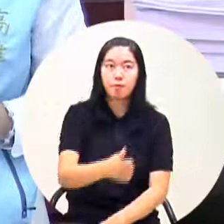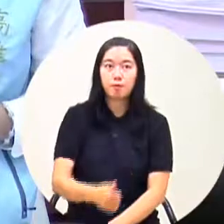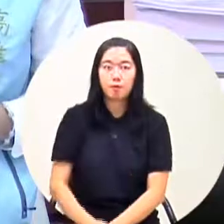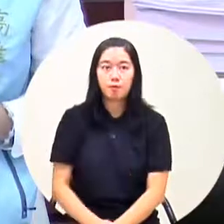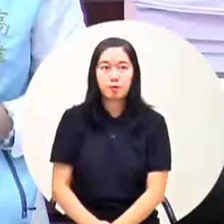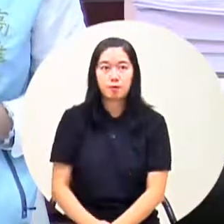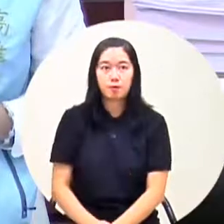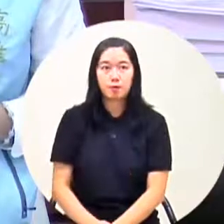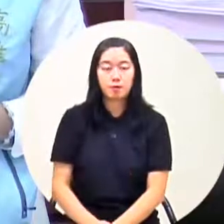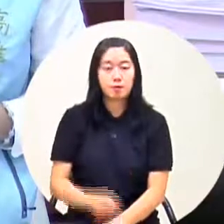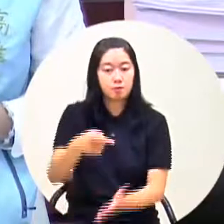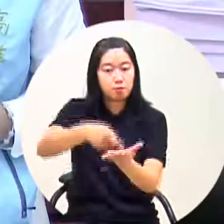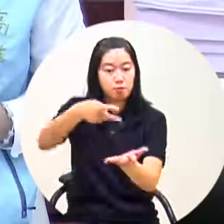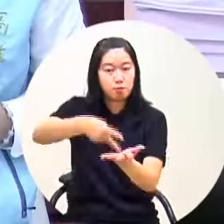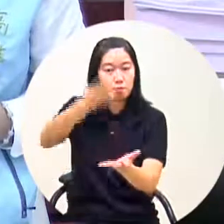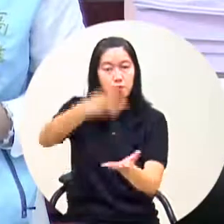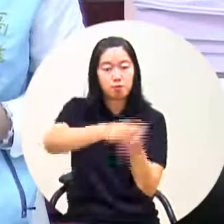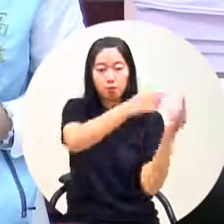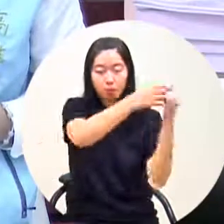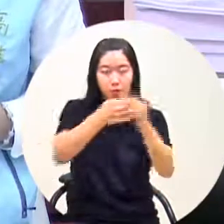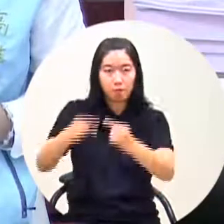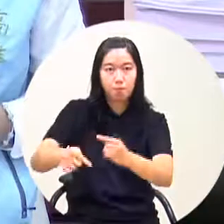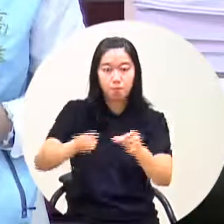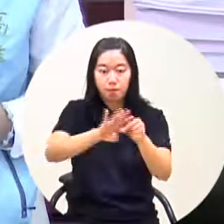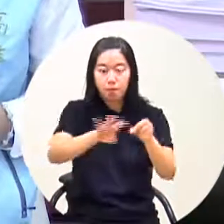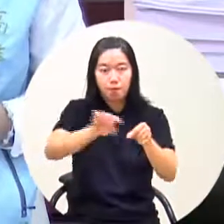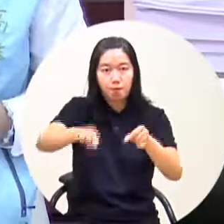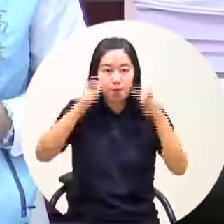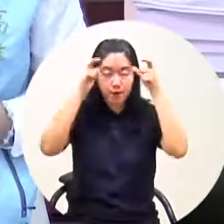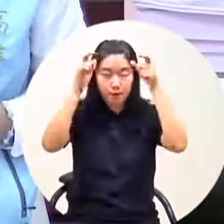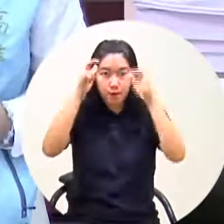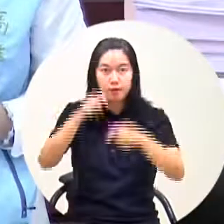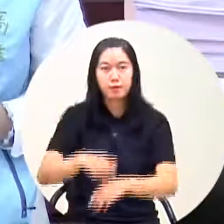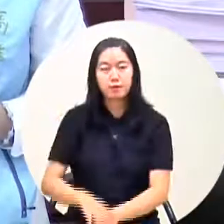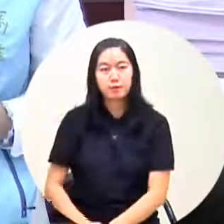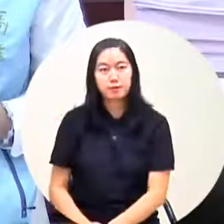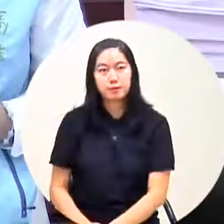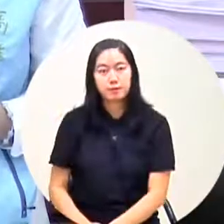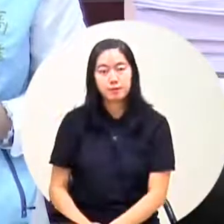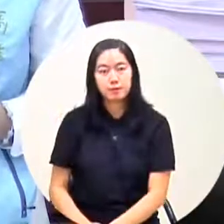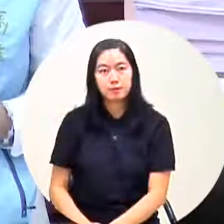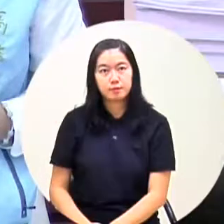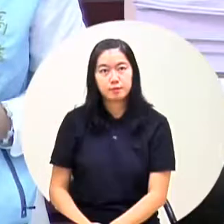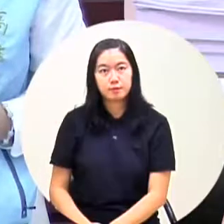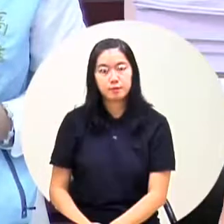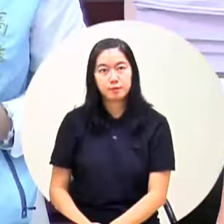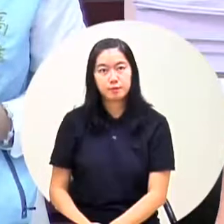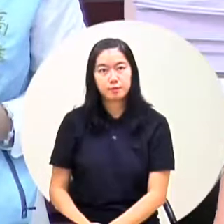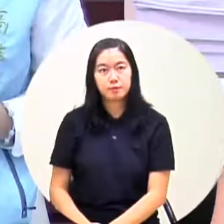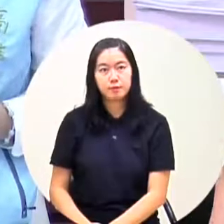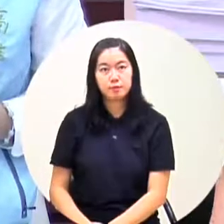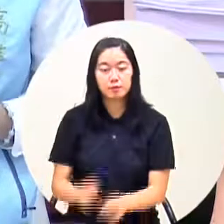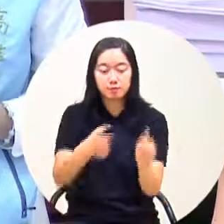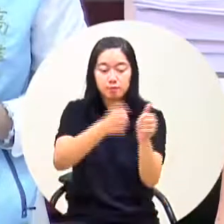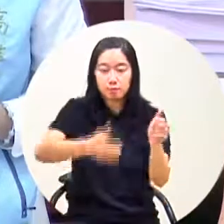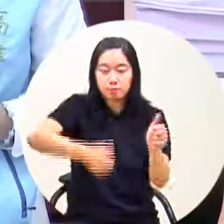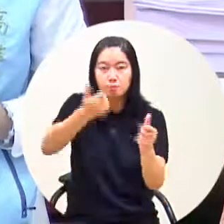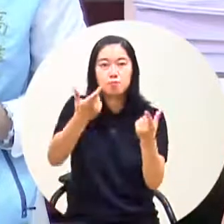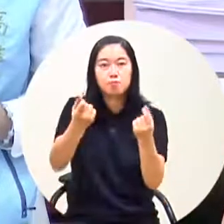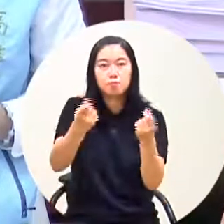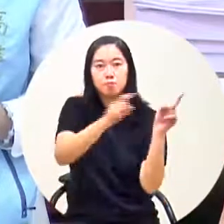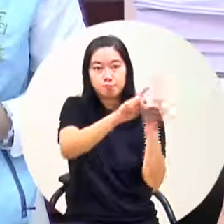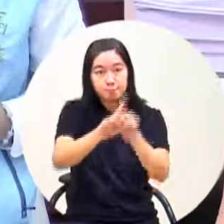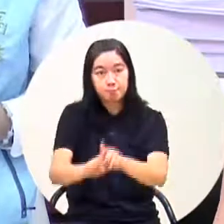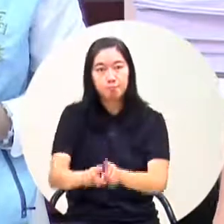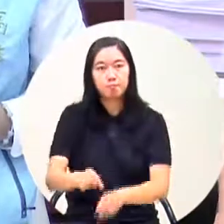两届吼来咱高雄吼，劳动部长吼来高雄吼，啊，包括市长也都来吼，就是